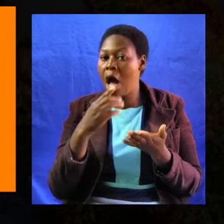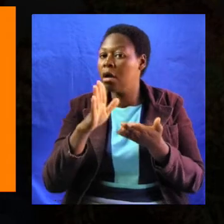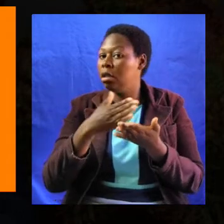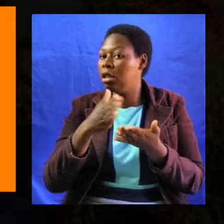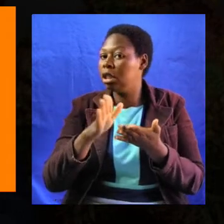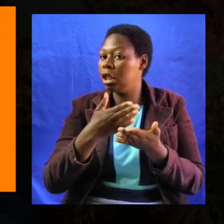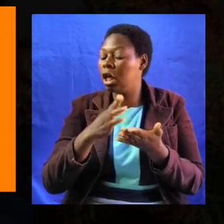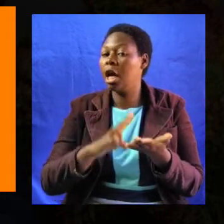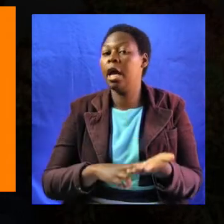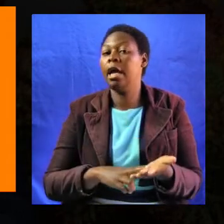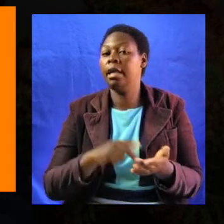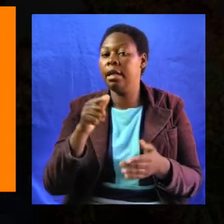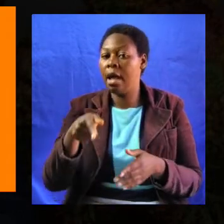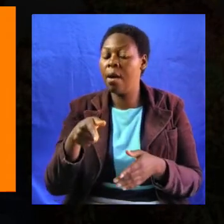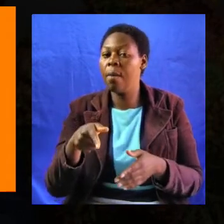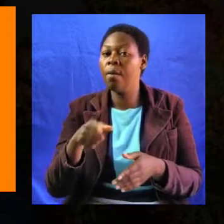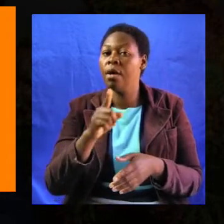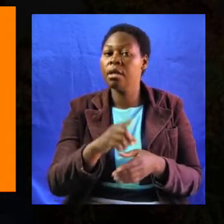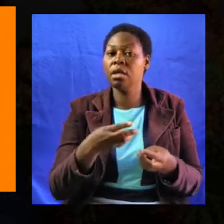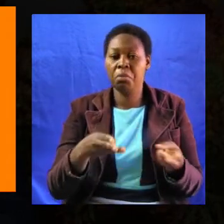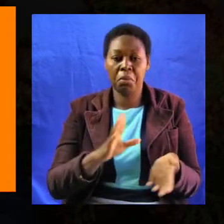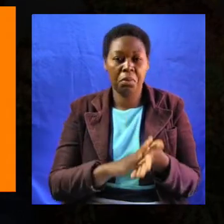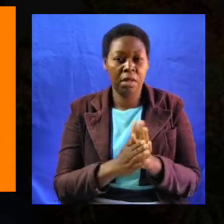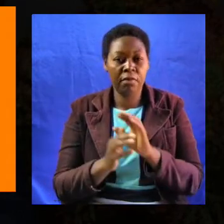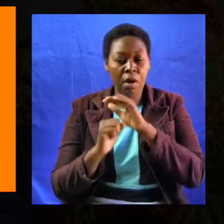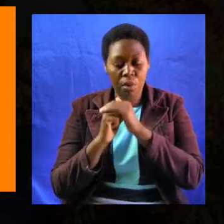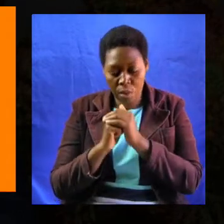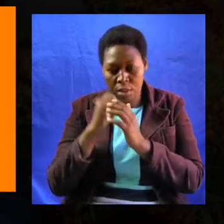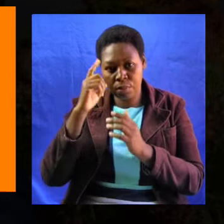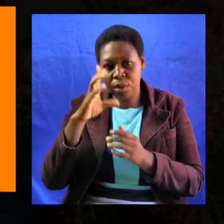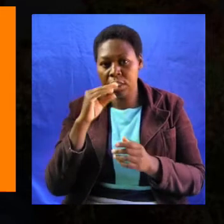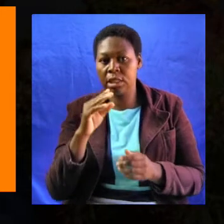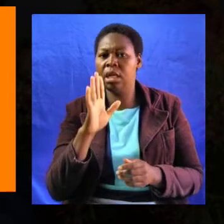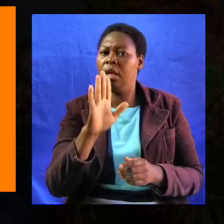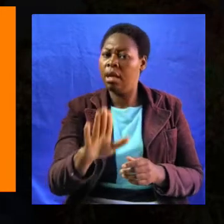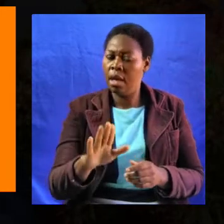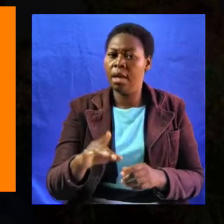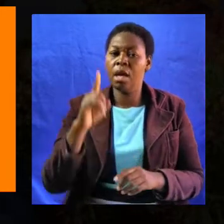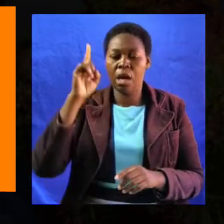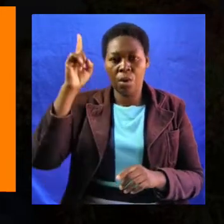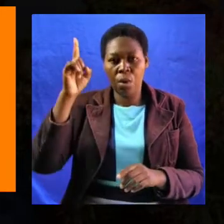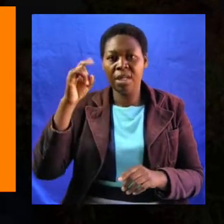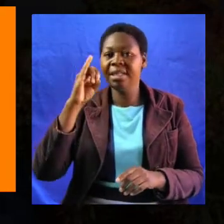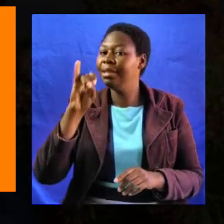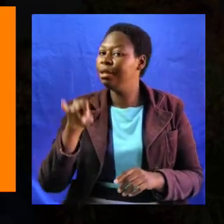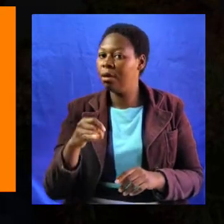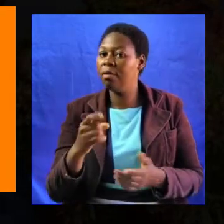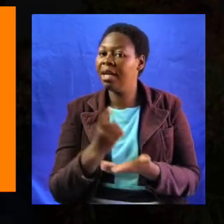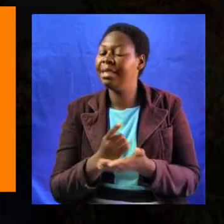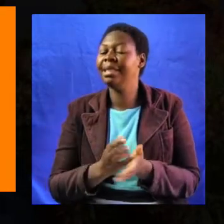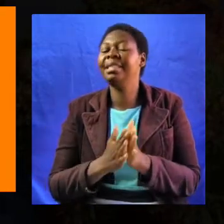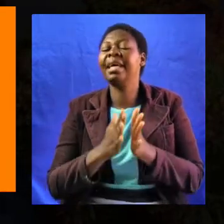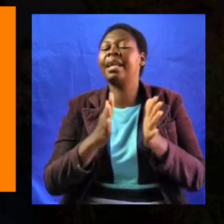Ipapo pakati pavaHedheni vakati, Jehovha wakavaitira zvinhu zvikuru. Jehovha wakatiitira zvinhu